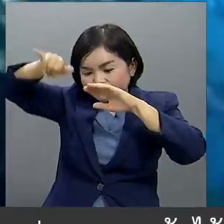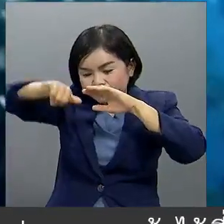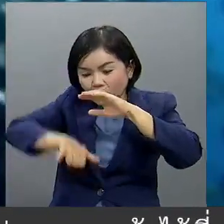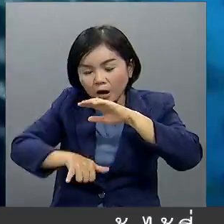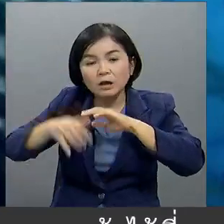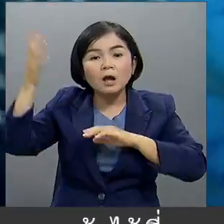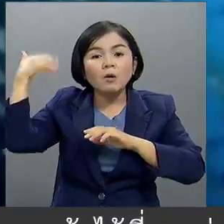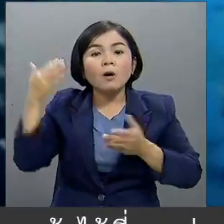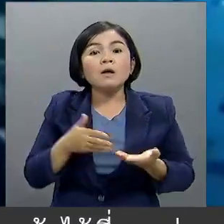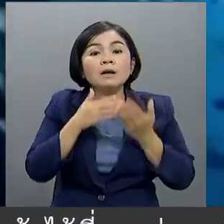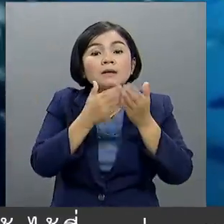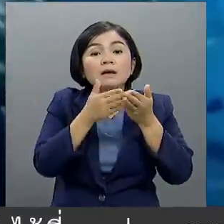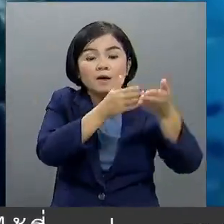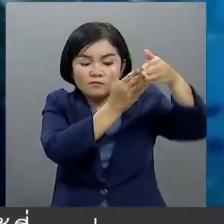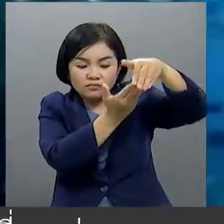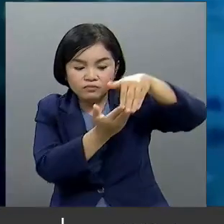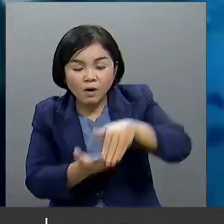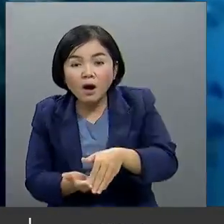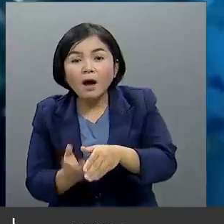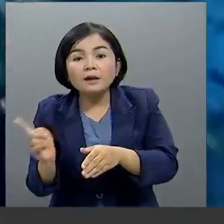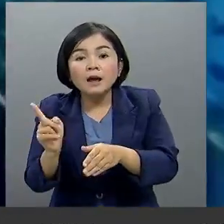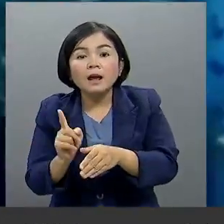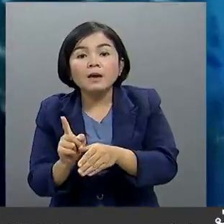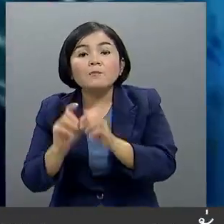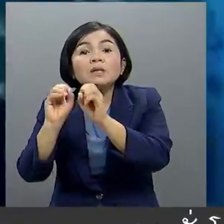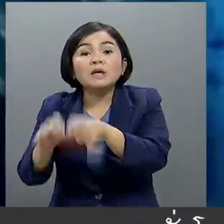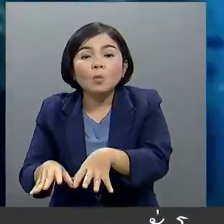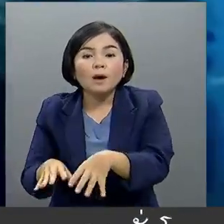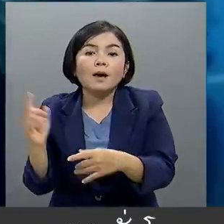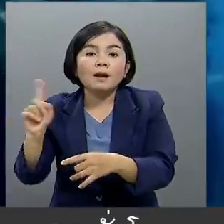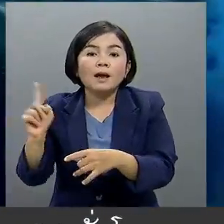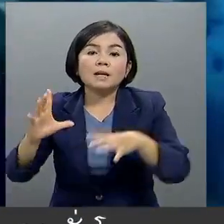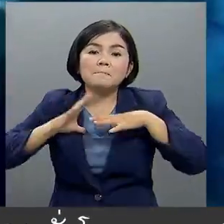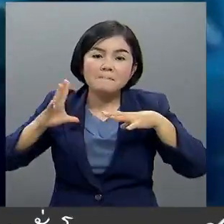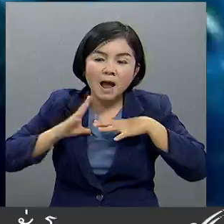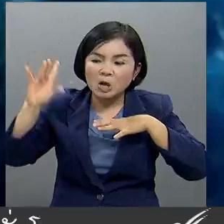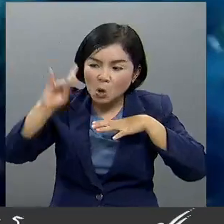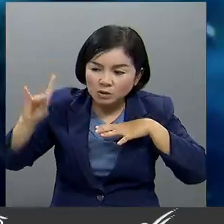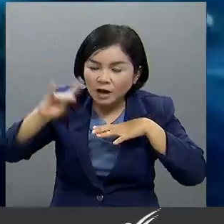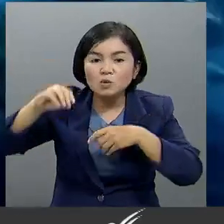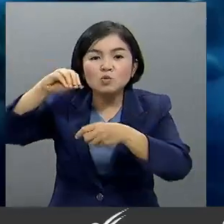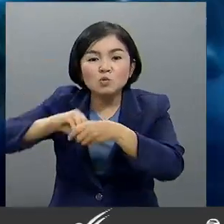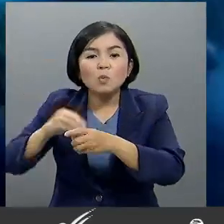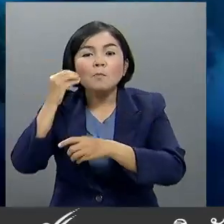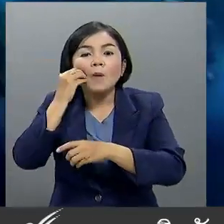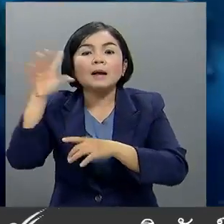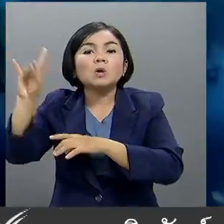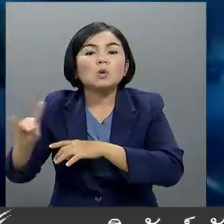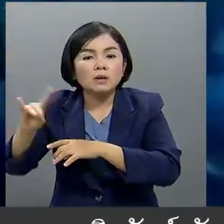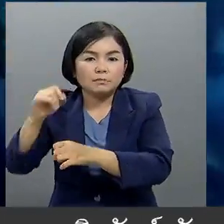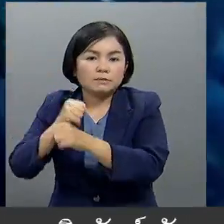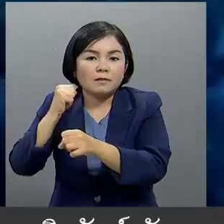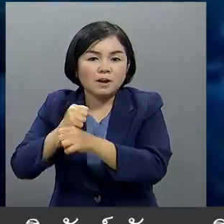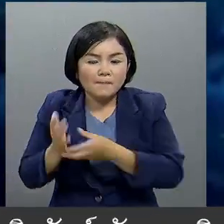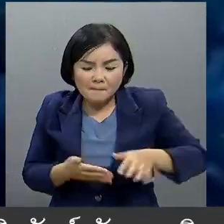แก้วที่ได้ทำปะการังเทียมไว้หน้าถ้ำไวกิ้งเกาะพีพีเลเมื่อดำลงไปเนี่ยก็จะพบนะฮะว่าบริเวณดังกล่าวนั้นมีความสวยง